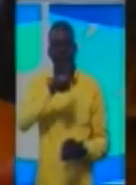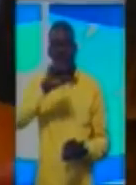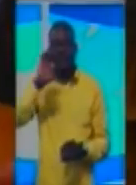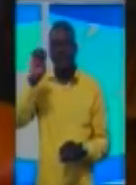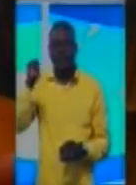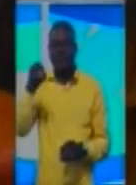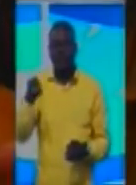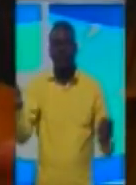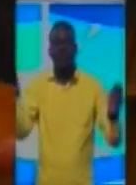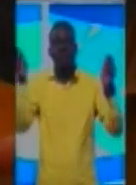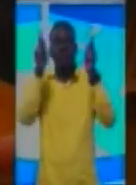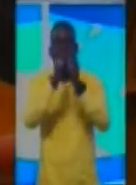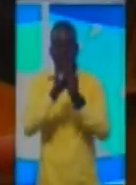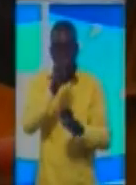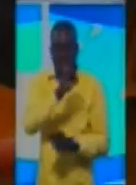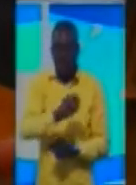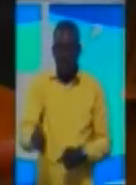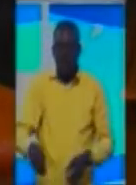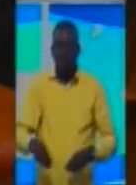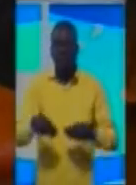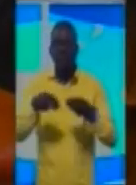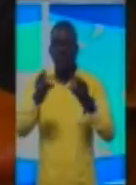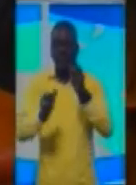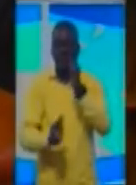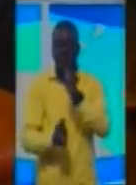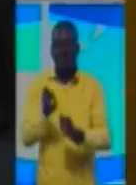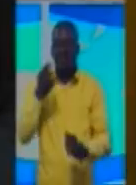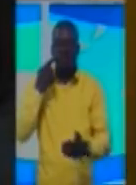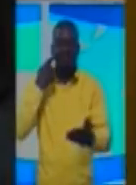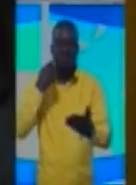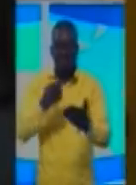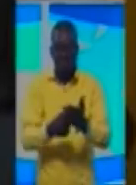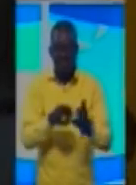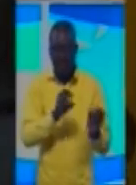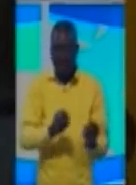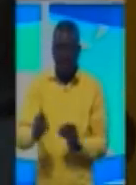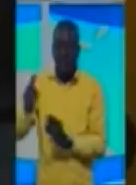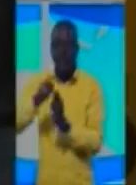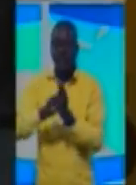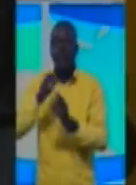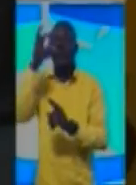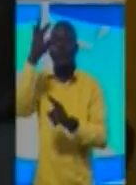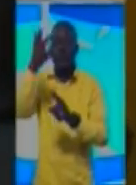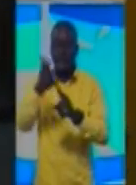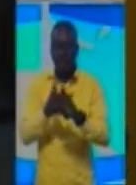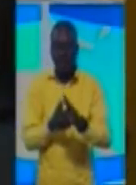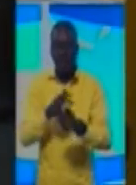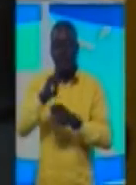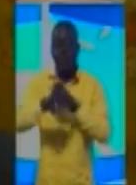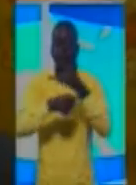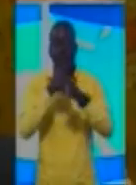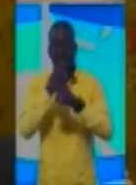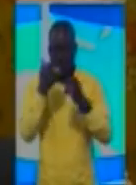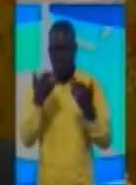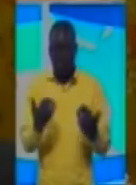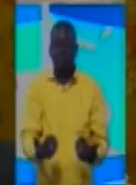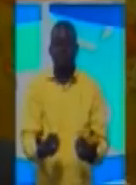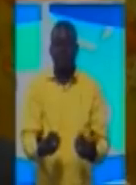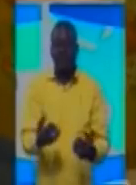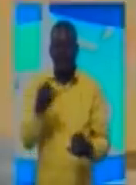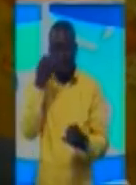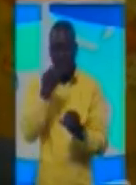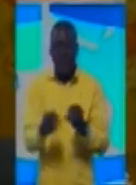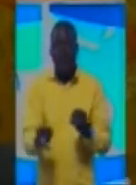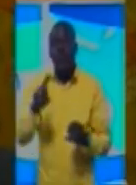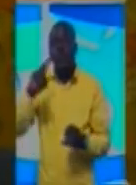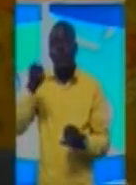le rendez-vous de Ouagadougou donne l'occasion de passer en revue les opérations du premier semestre de l'année en cours. Au terme du premier